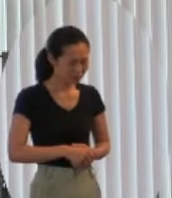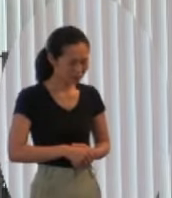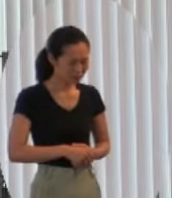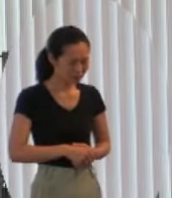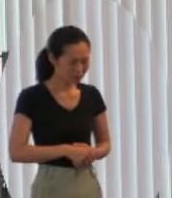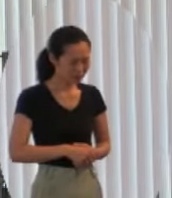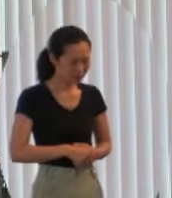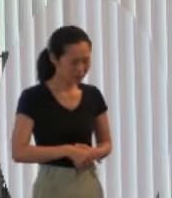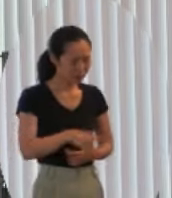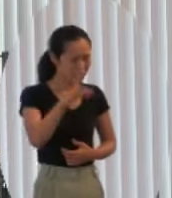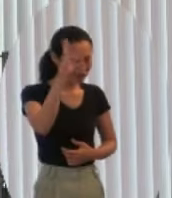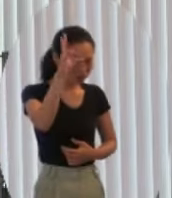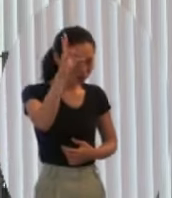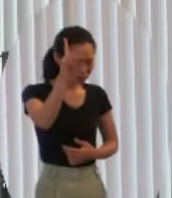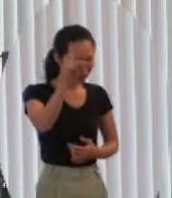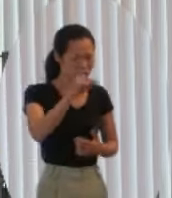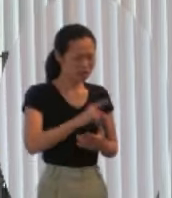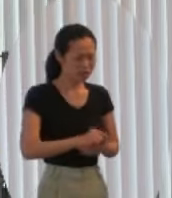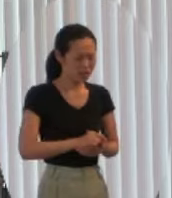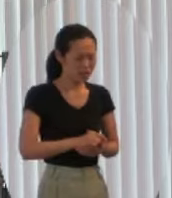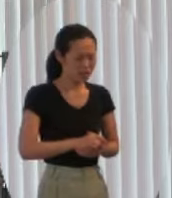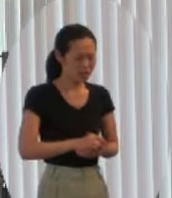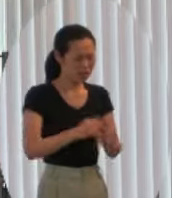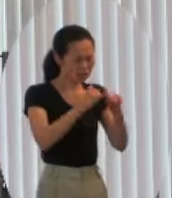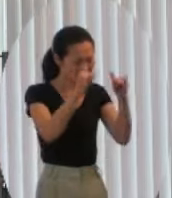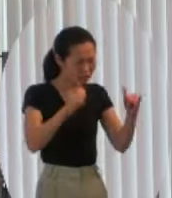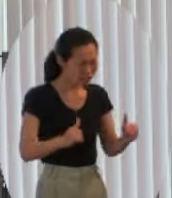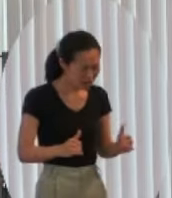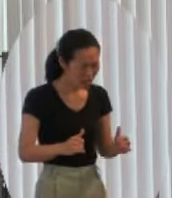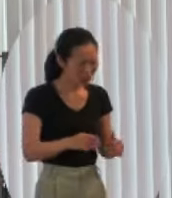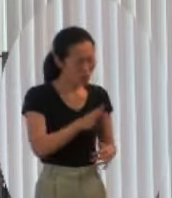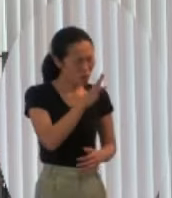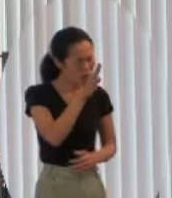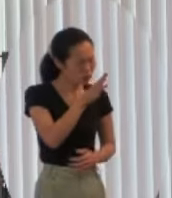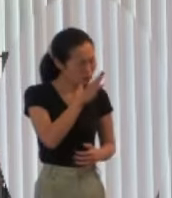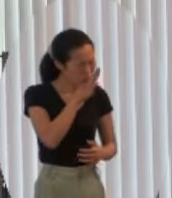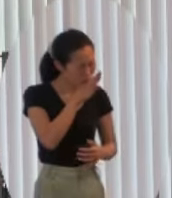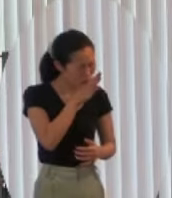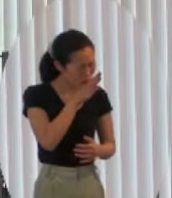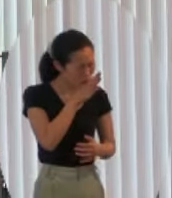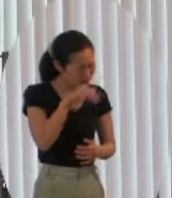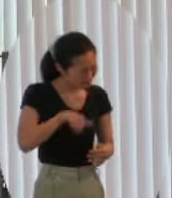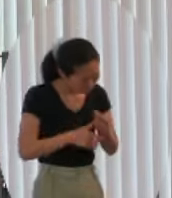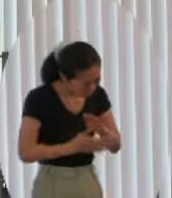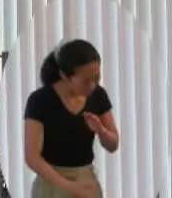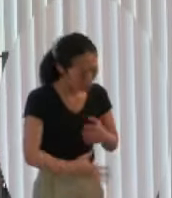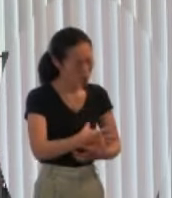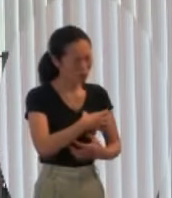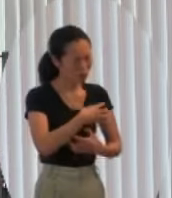神様、人間は本当に恐ろしい生き物です。